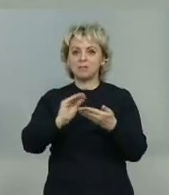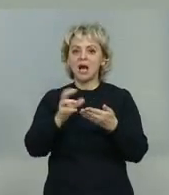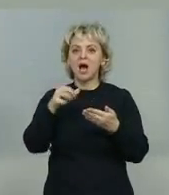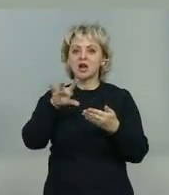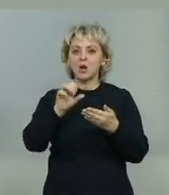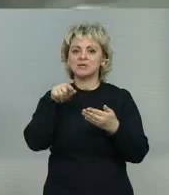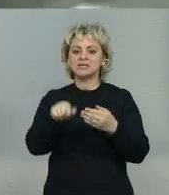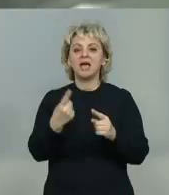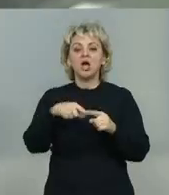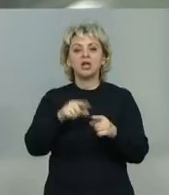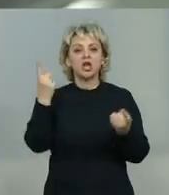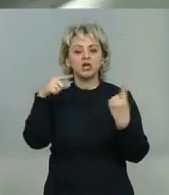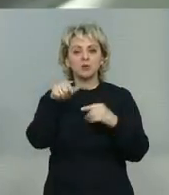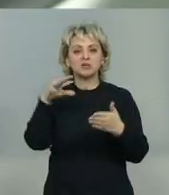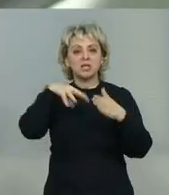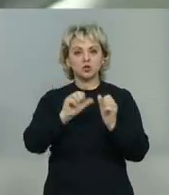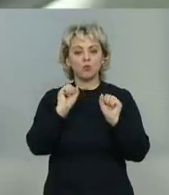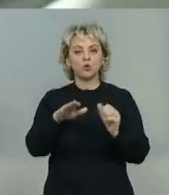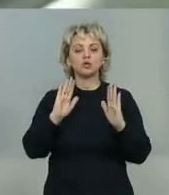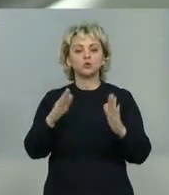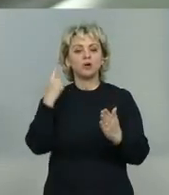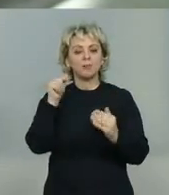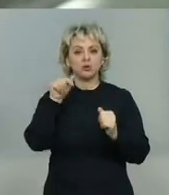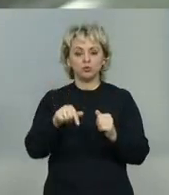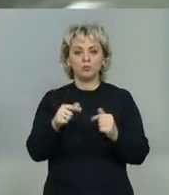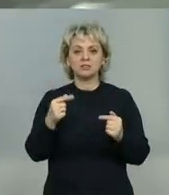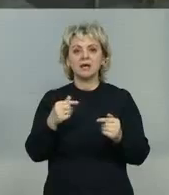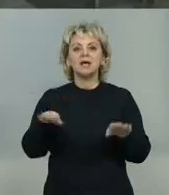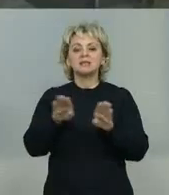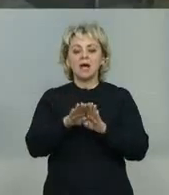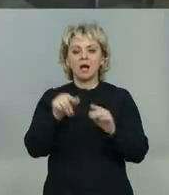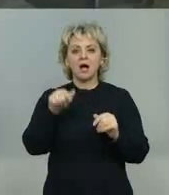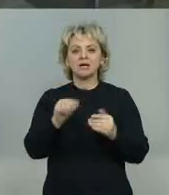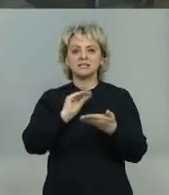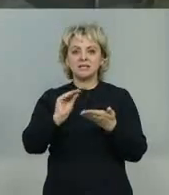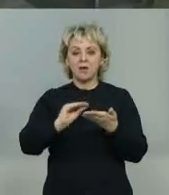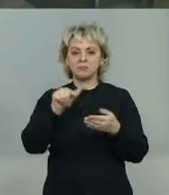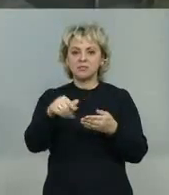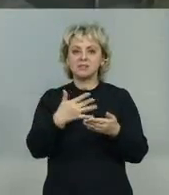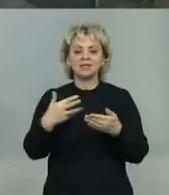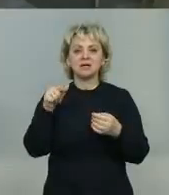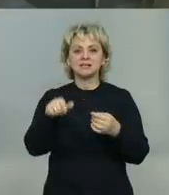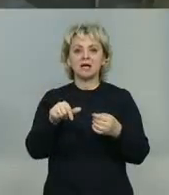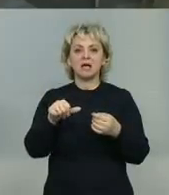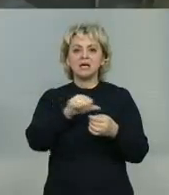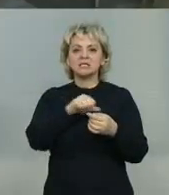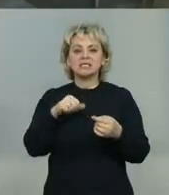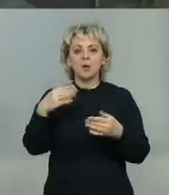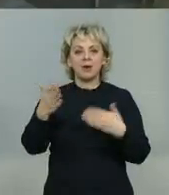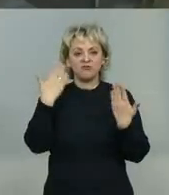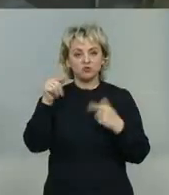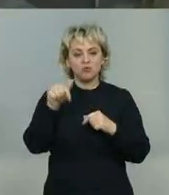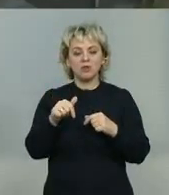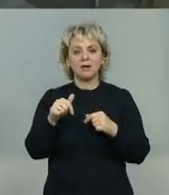арабском. Обычно это ребус, и их значение можно только предполагать. И такая сделана надпись, несколько самоироничная.